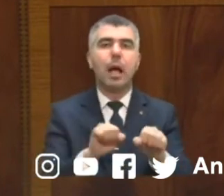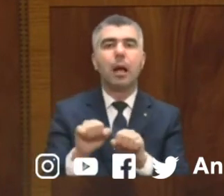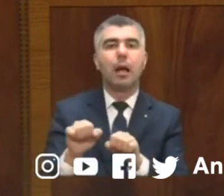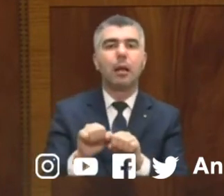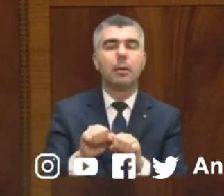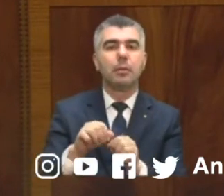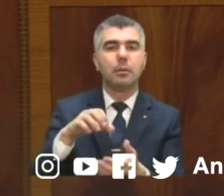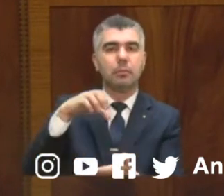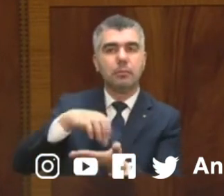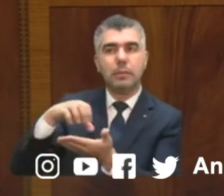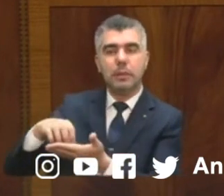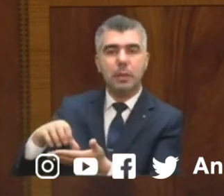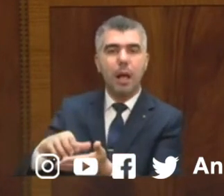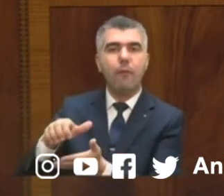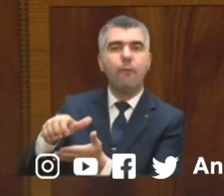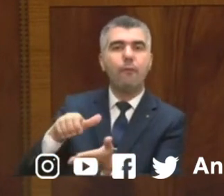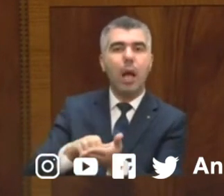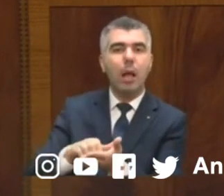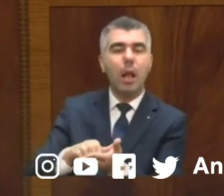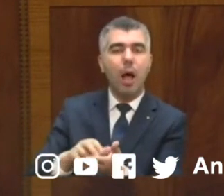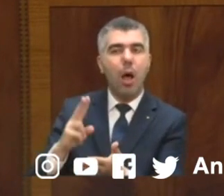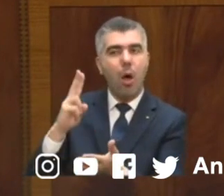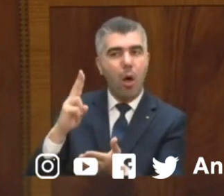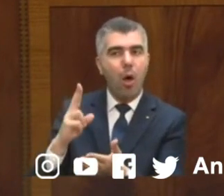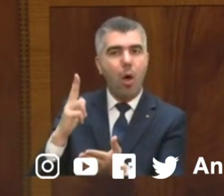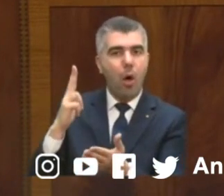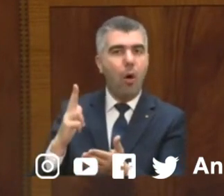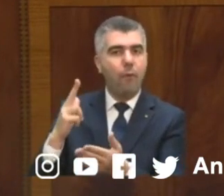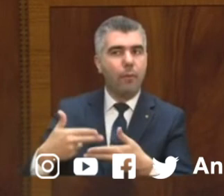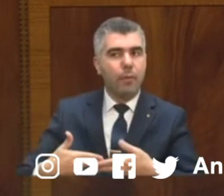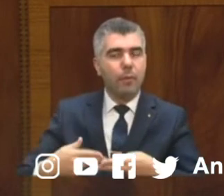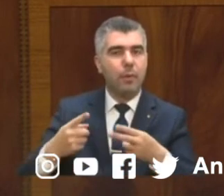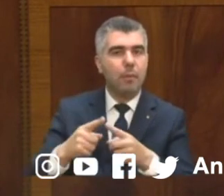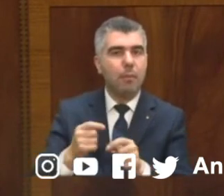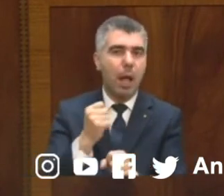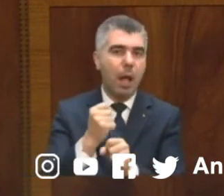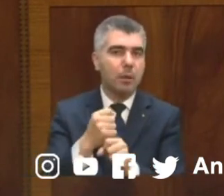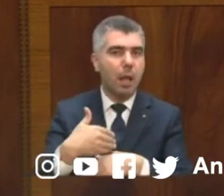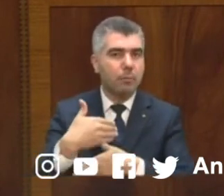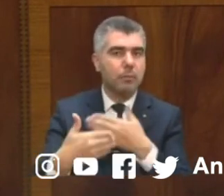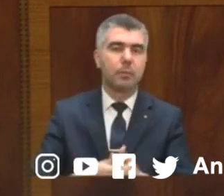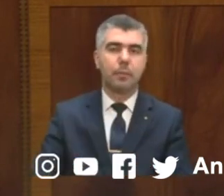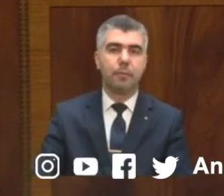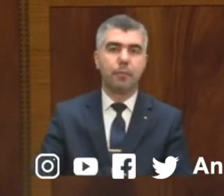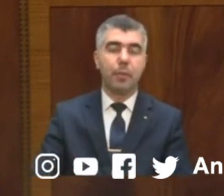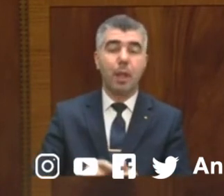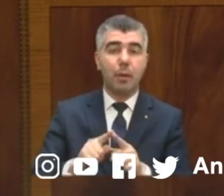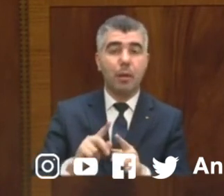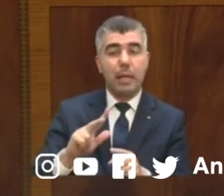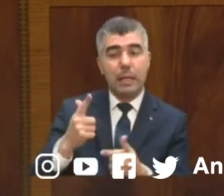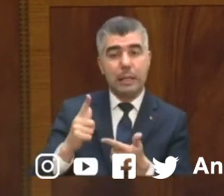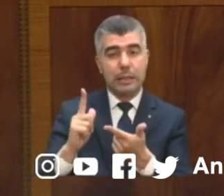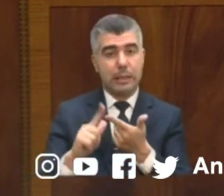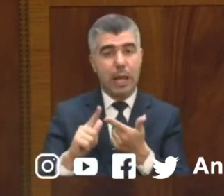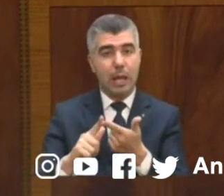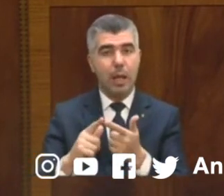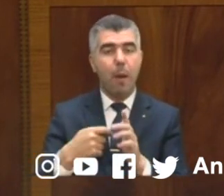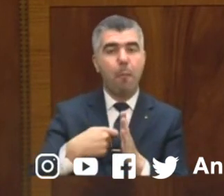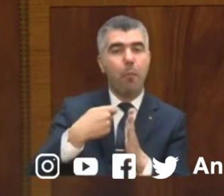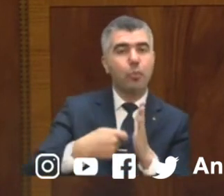لتمكين الفلاحين من استئناف أنشطتهم الفلاحية. المرحلة الثانية هو تعزيز التنمية في هذه المناطق عبر مشاريع